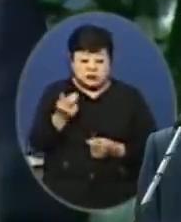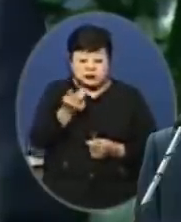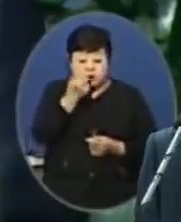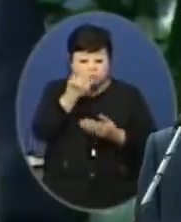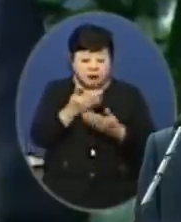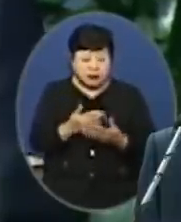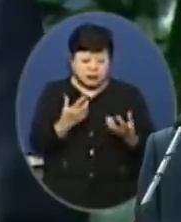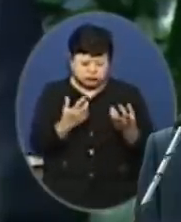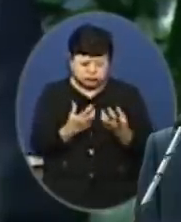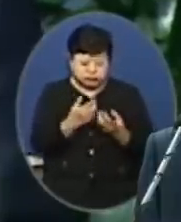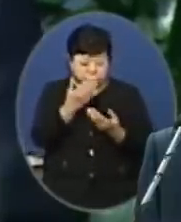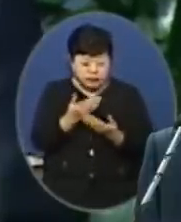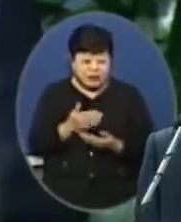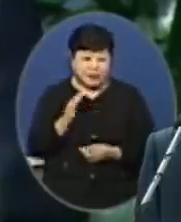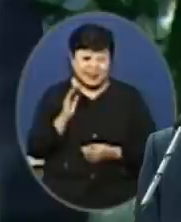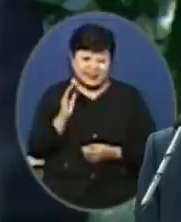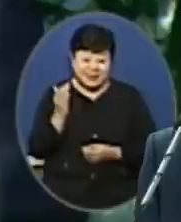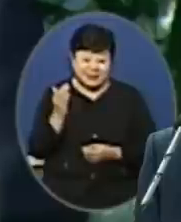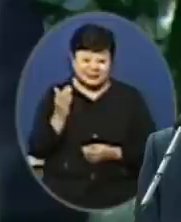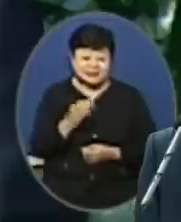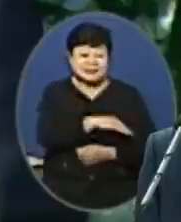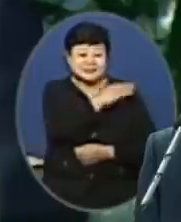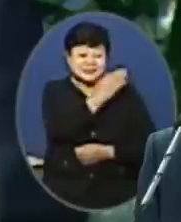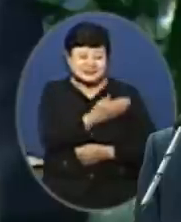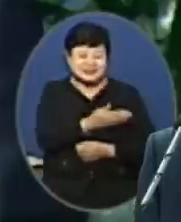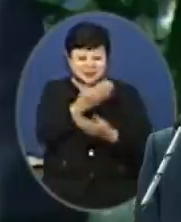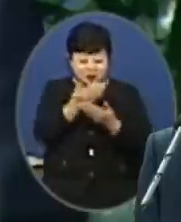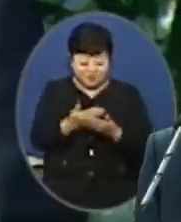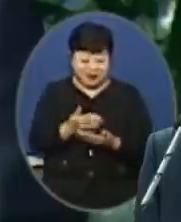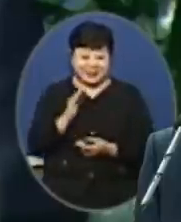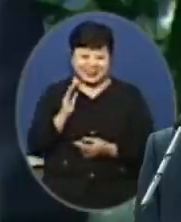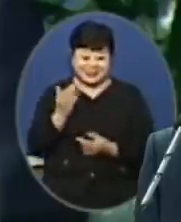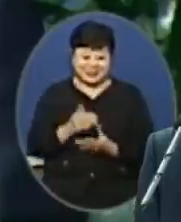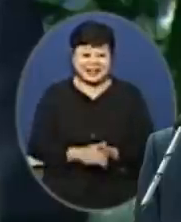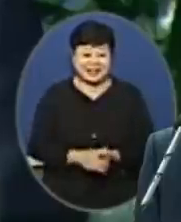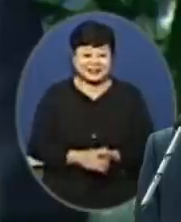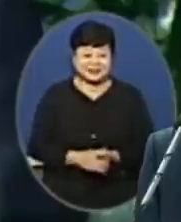생명을 얻되 풍성하게 얻게 되는 능력을 받게 되는 것입니다.